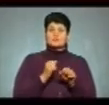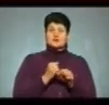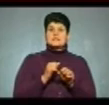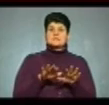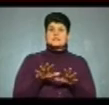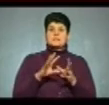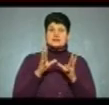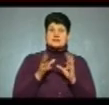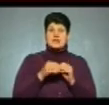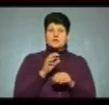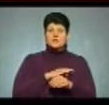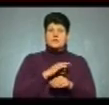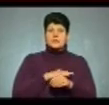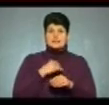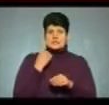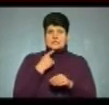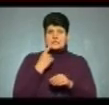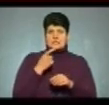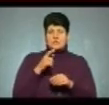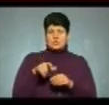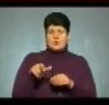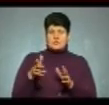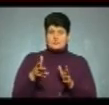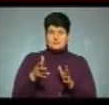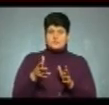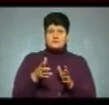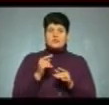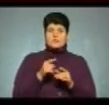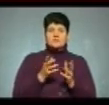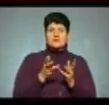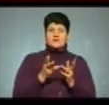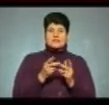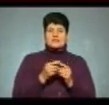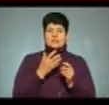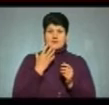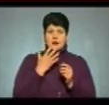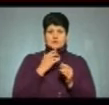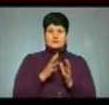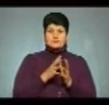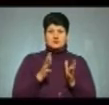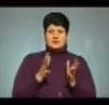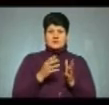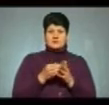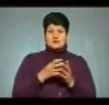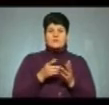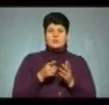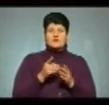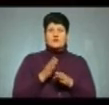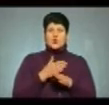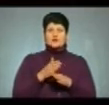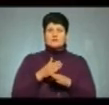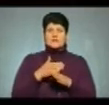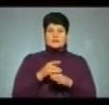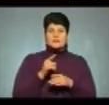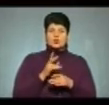загального користування і з автономщиками. Тобто та кількість тепла для того, щоб їм не збільшився тариф, та кількість тепла повинна розподілитися на ті, які